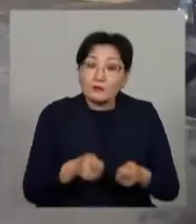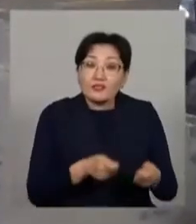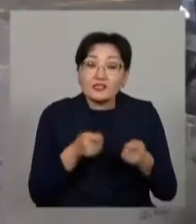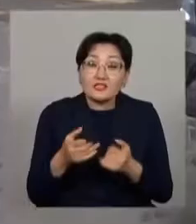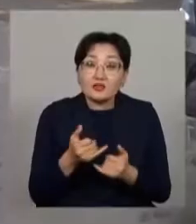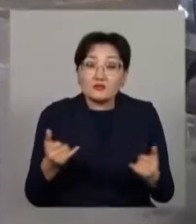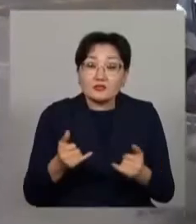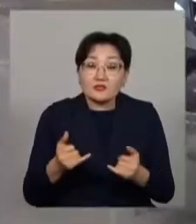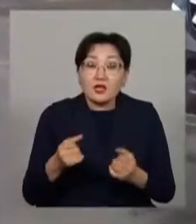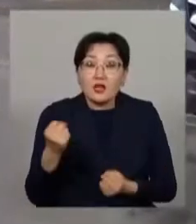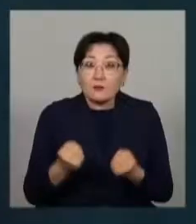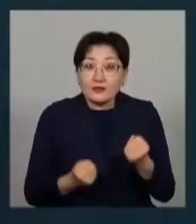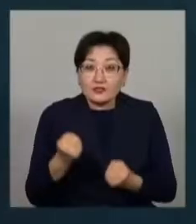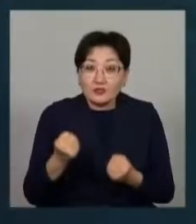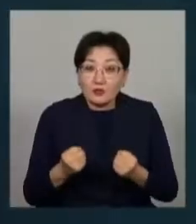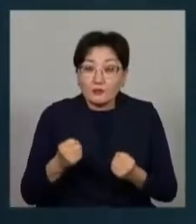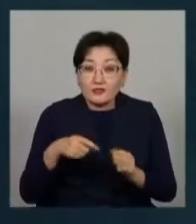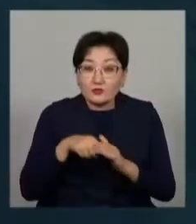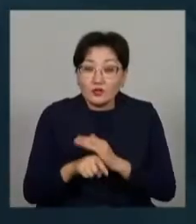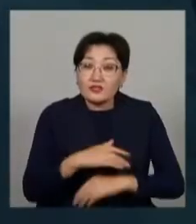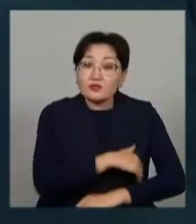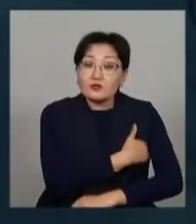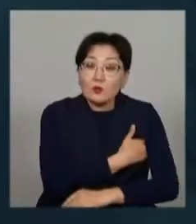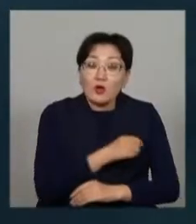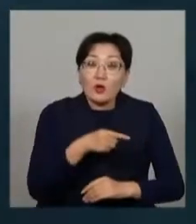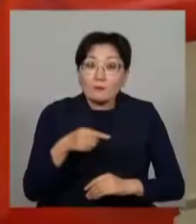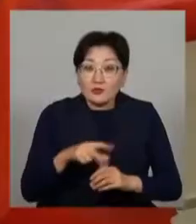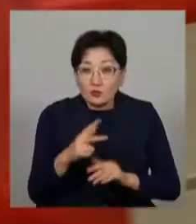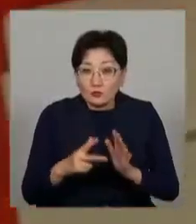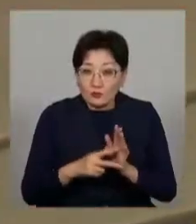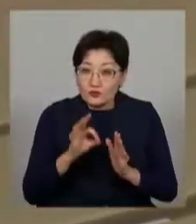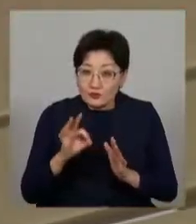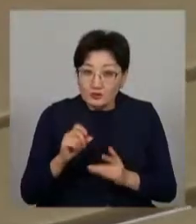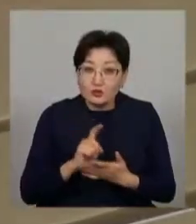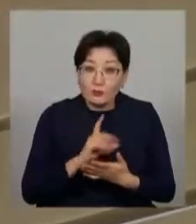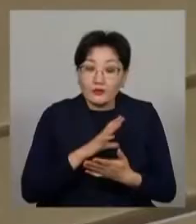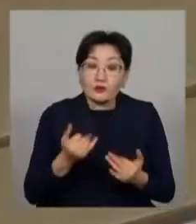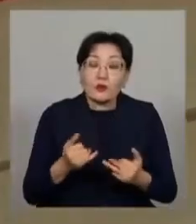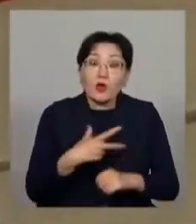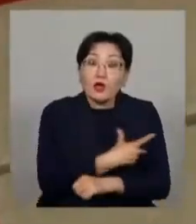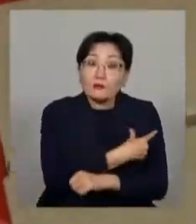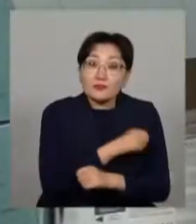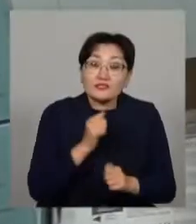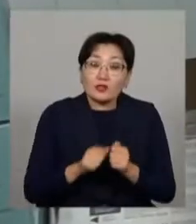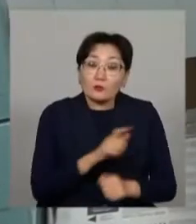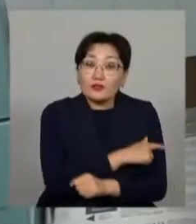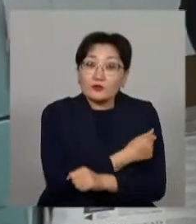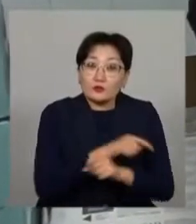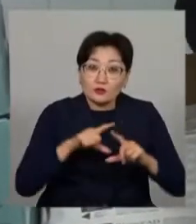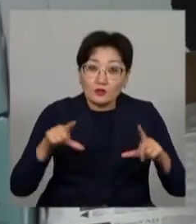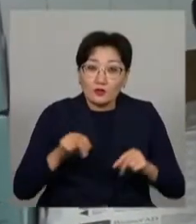тасымалдауға арналған авторефрижератор көлігіндегі температура -18 болуы тиіс. Ал бүгін вакцинаны әр медициналық